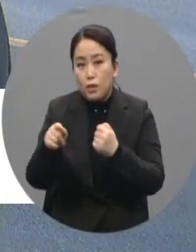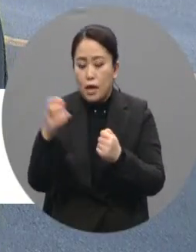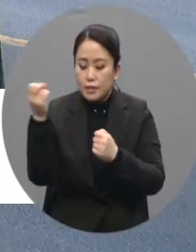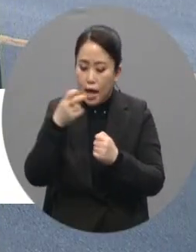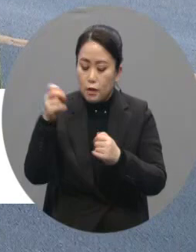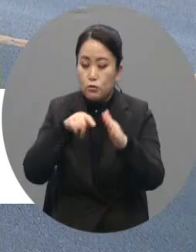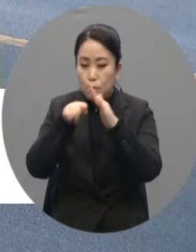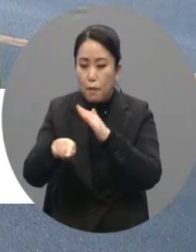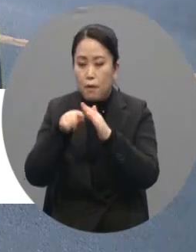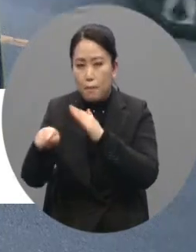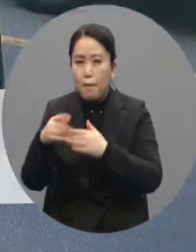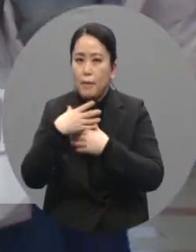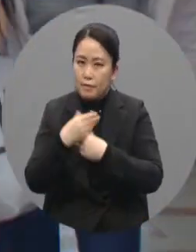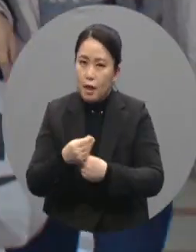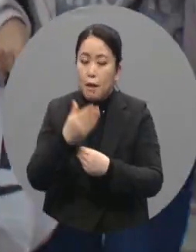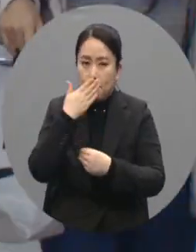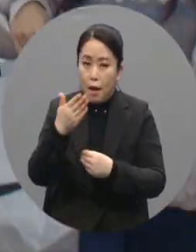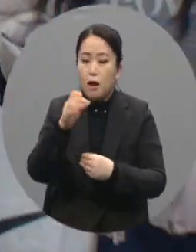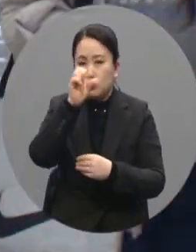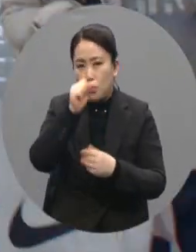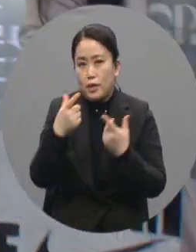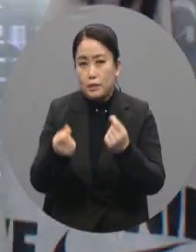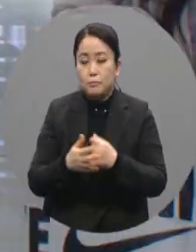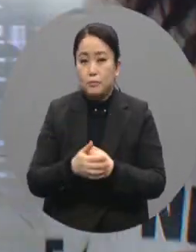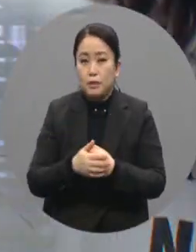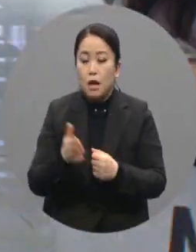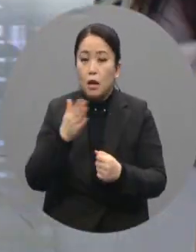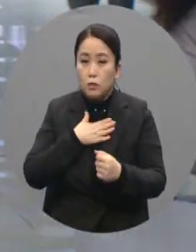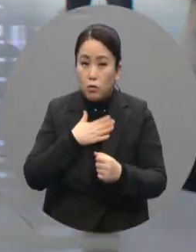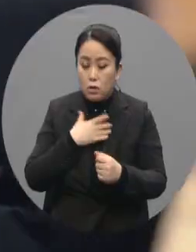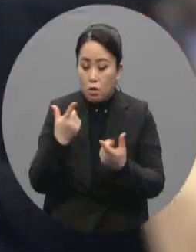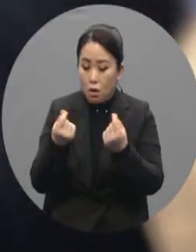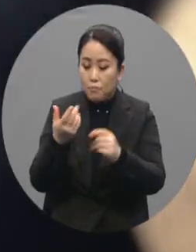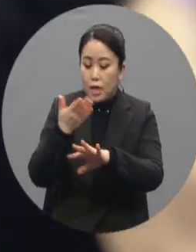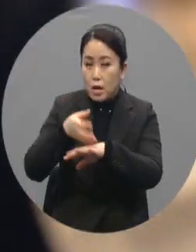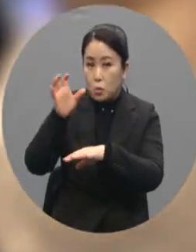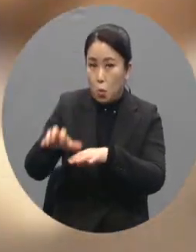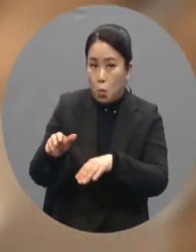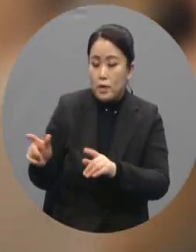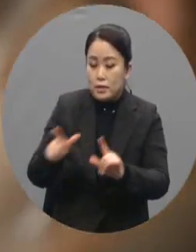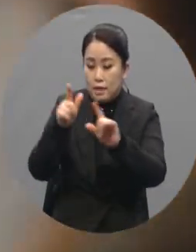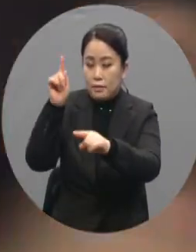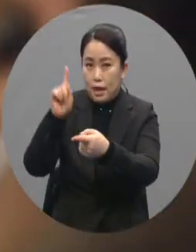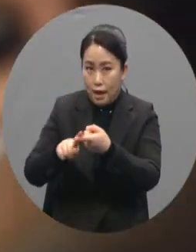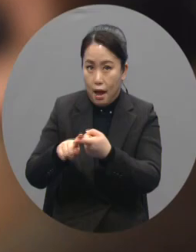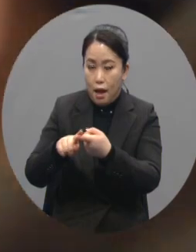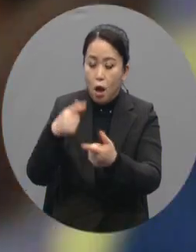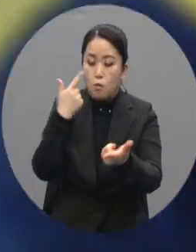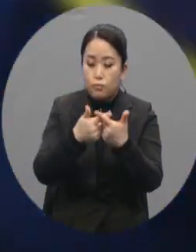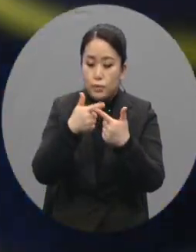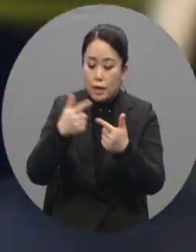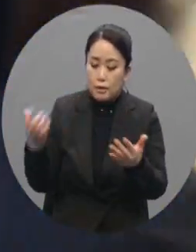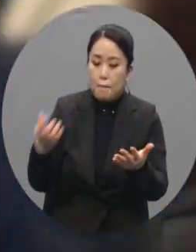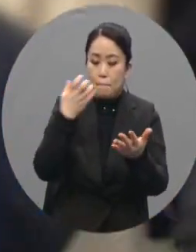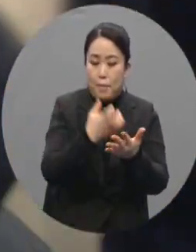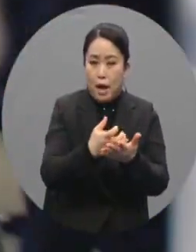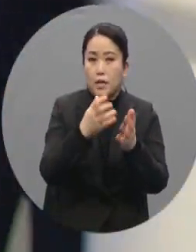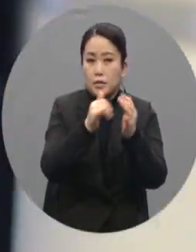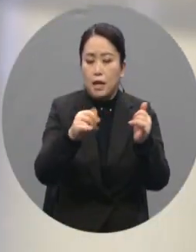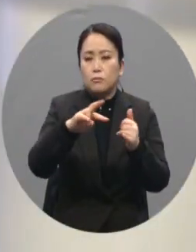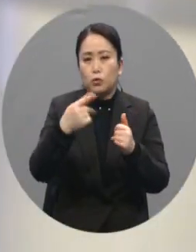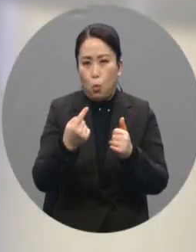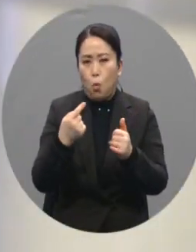있다는 게 좋은 것 같아요. 저처럼 다른 지역에 살다가 부산에 터를 잡은 분들도 소속감을 크게 느끼는 것